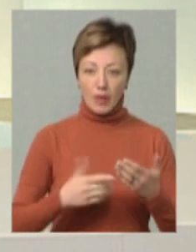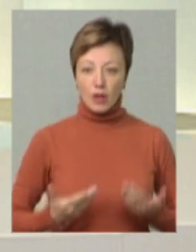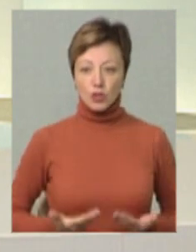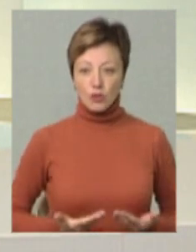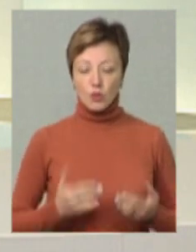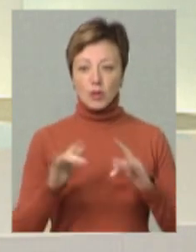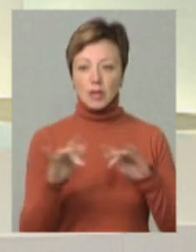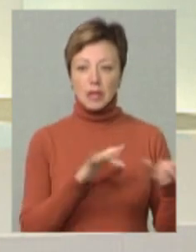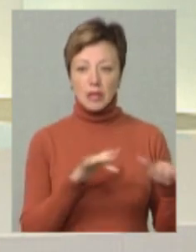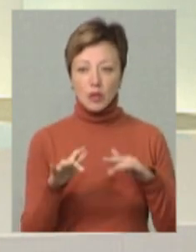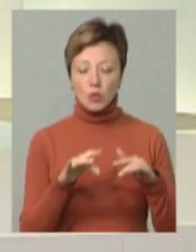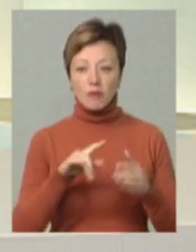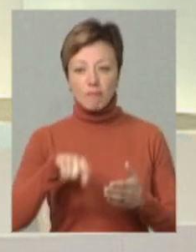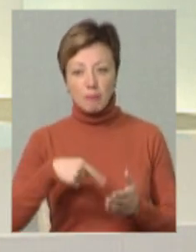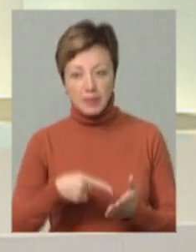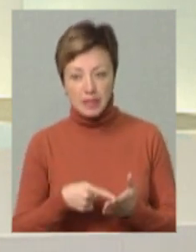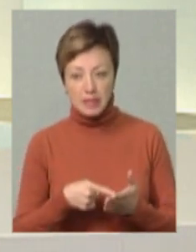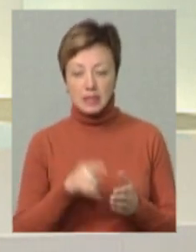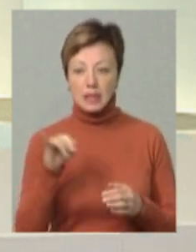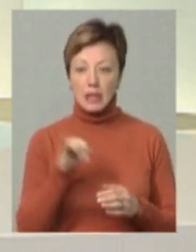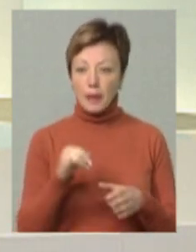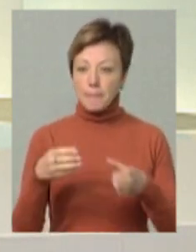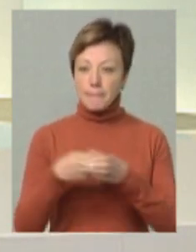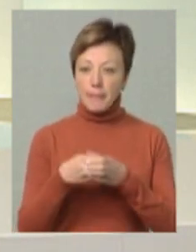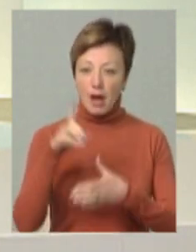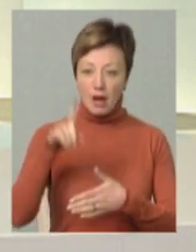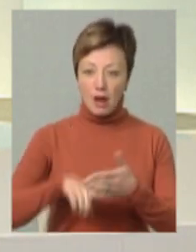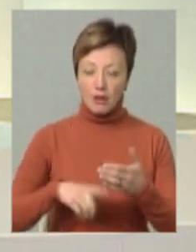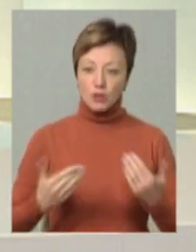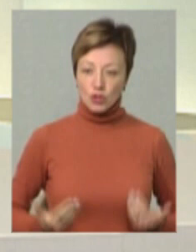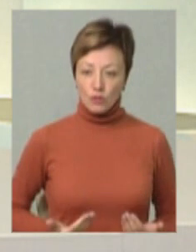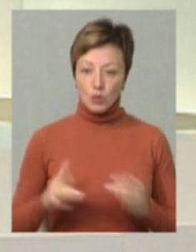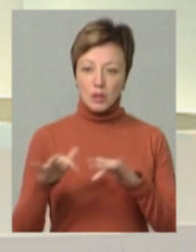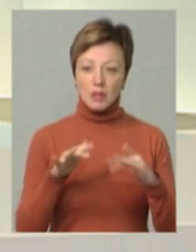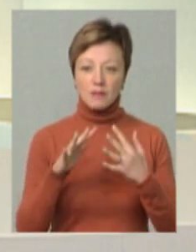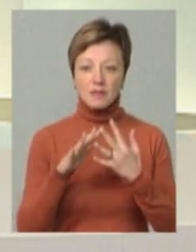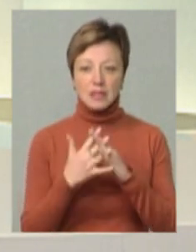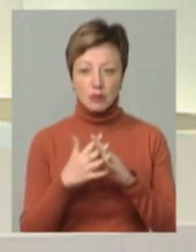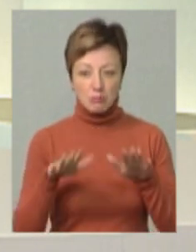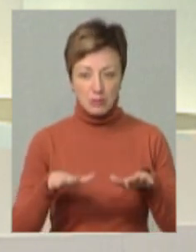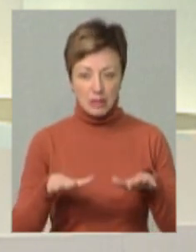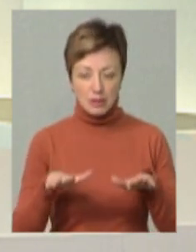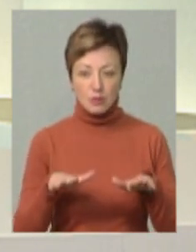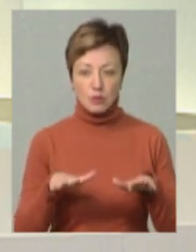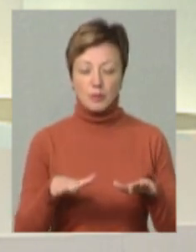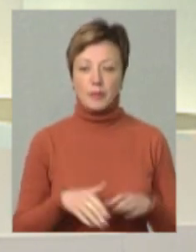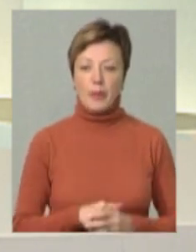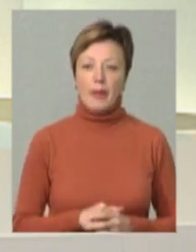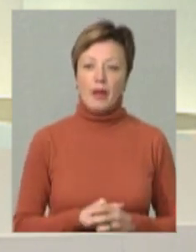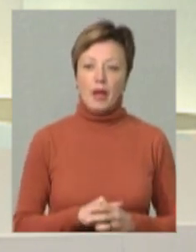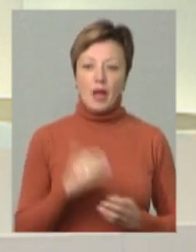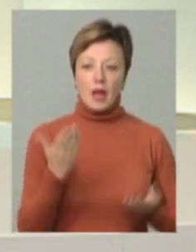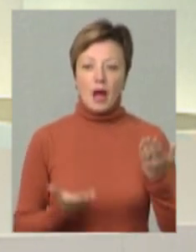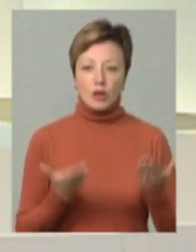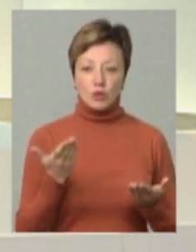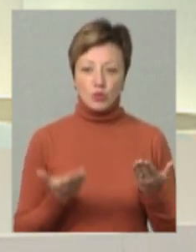живуть і діють в місті, і парафії, які живуть і діють в сільській місцевості. І